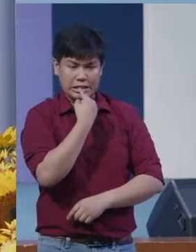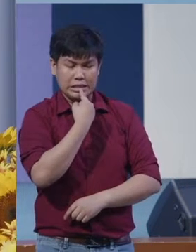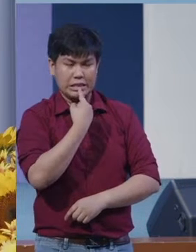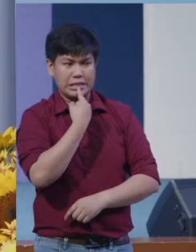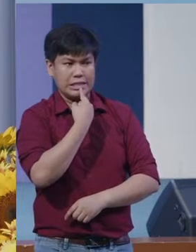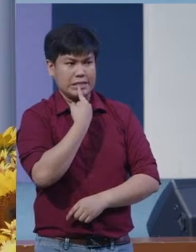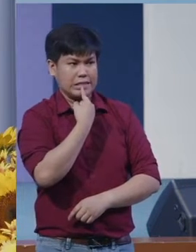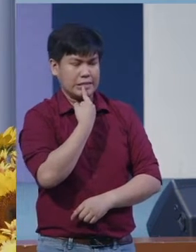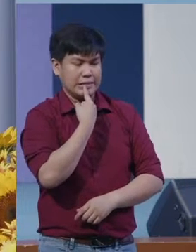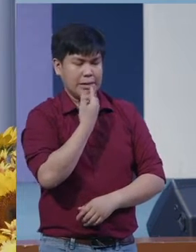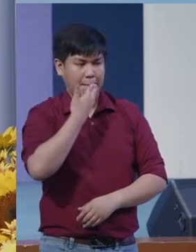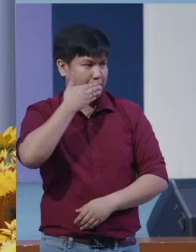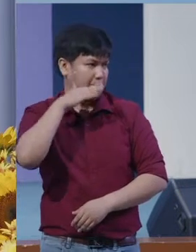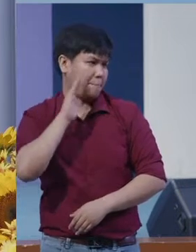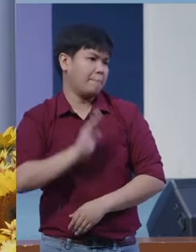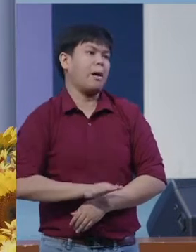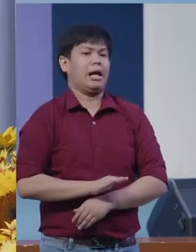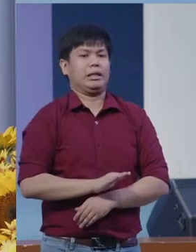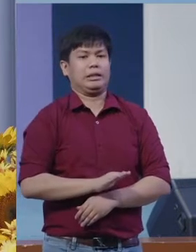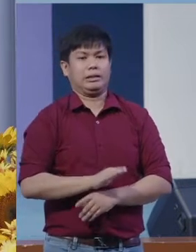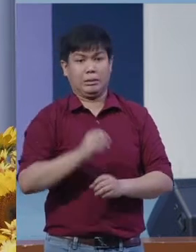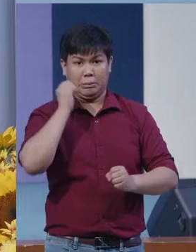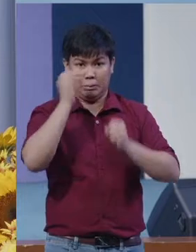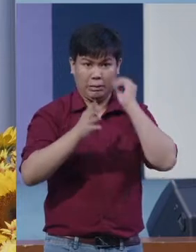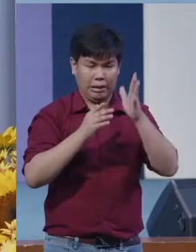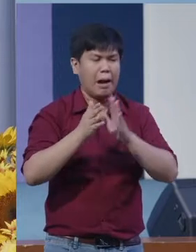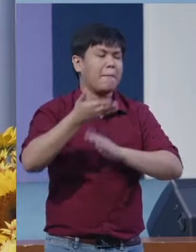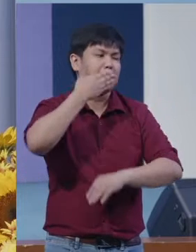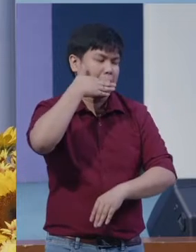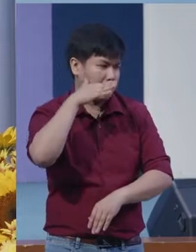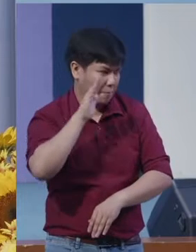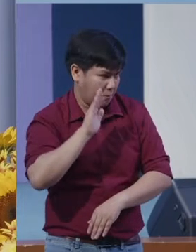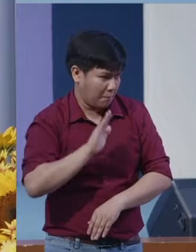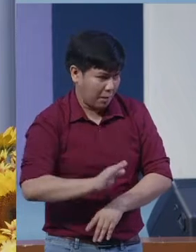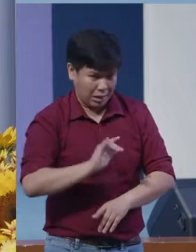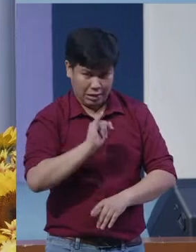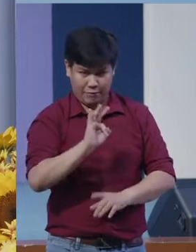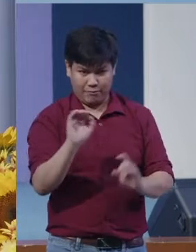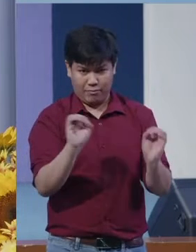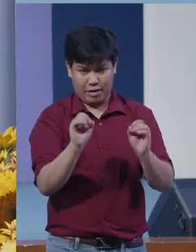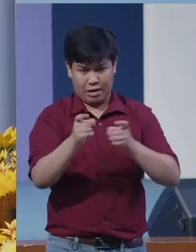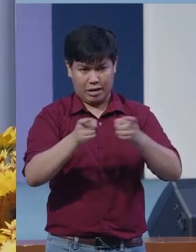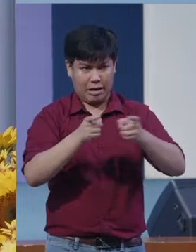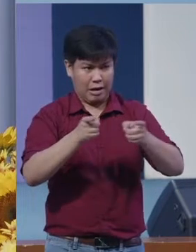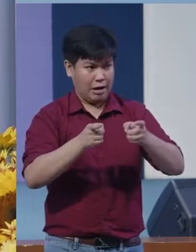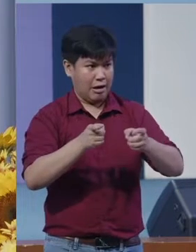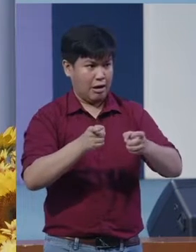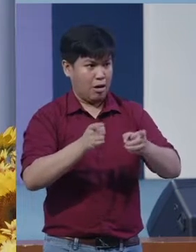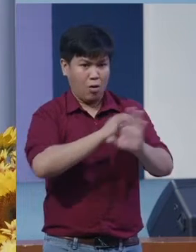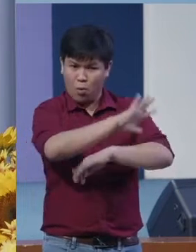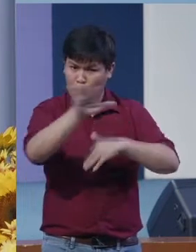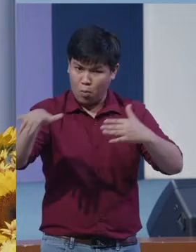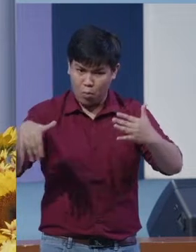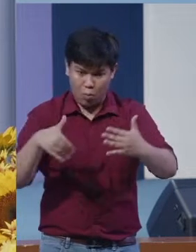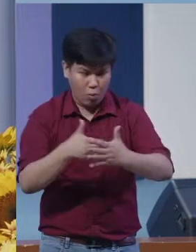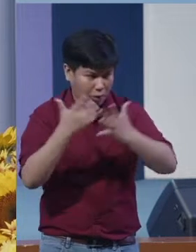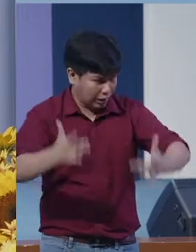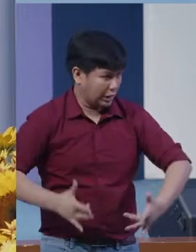our members, staining the whole body, setting on fire the entire course of